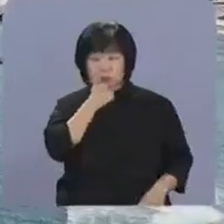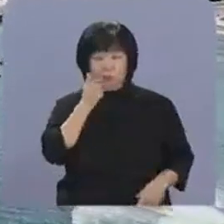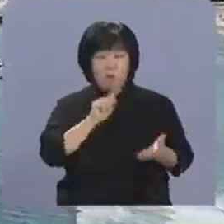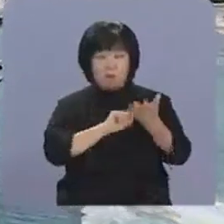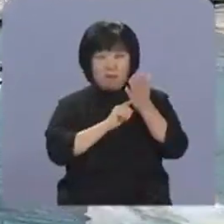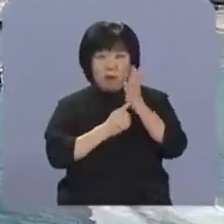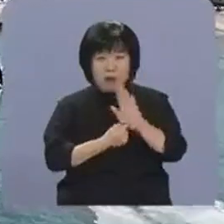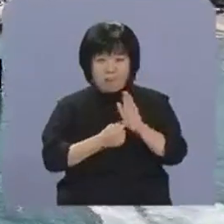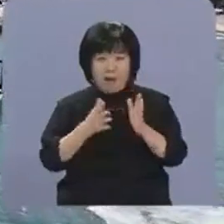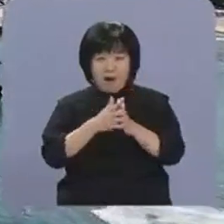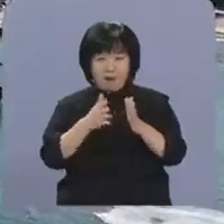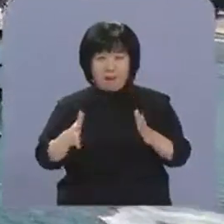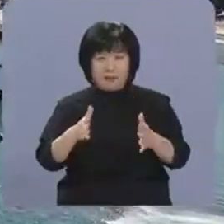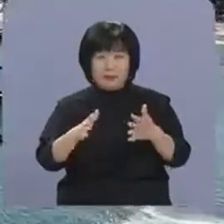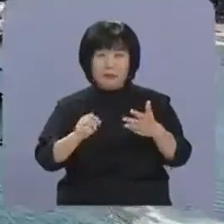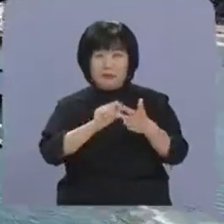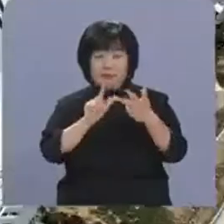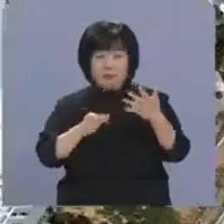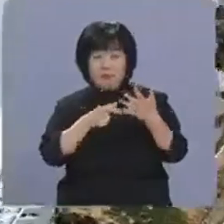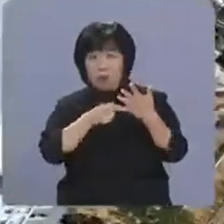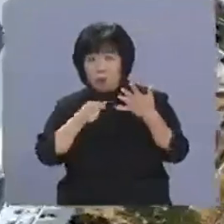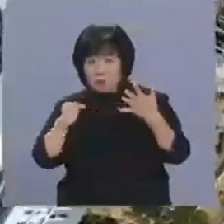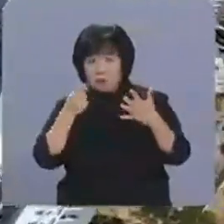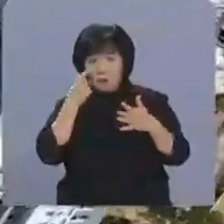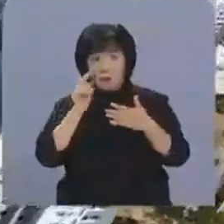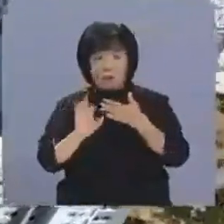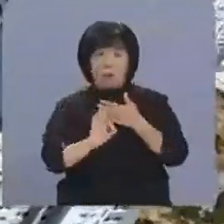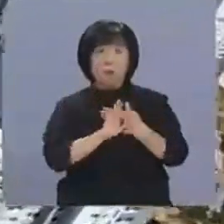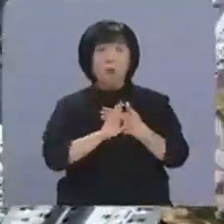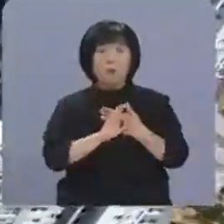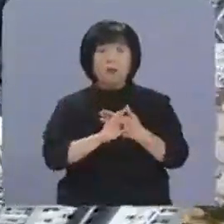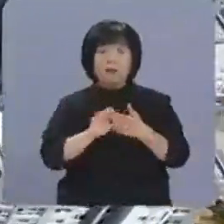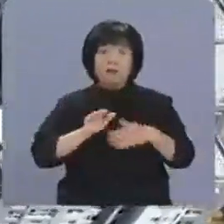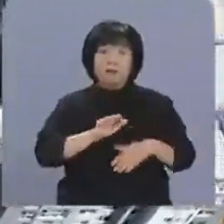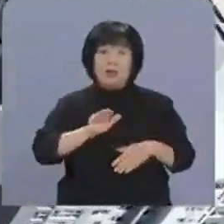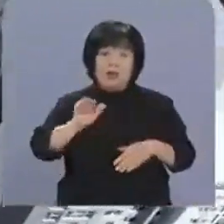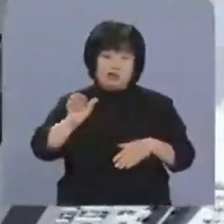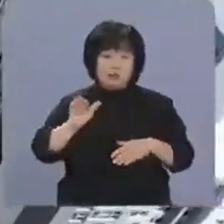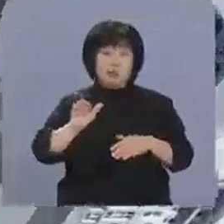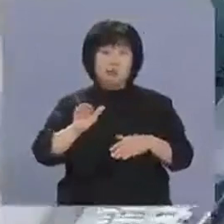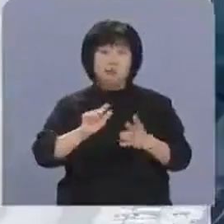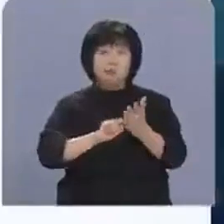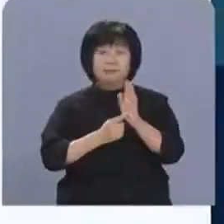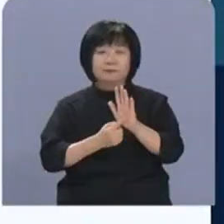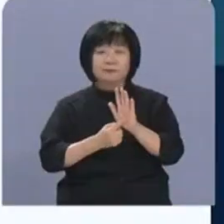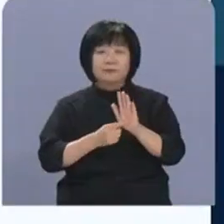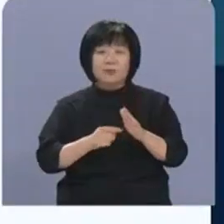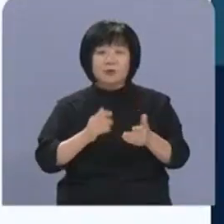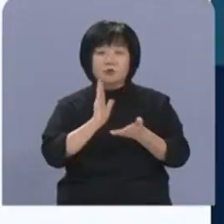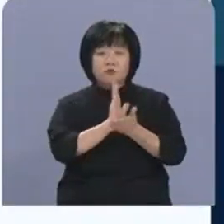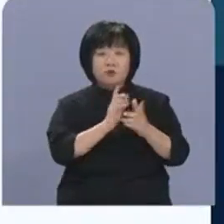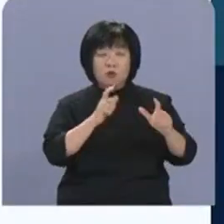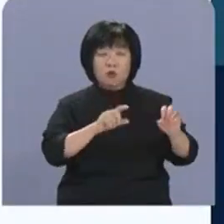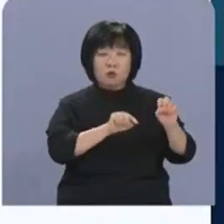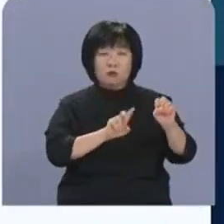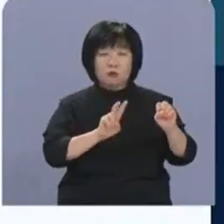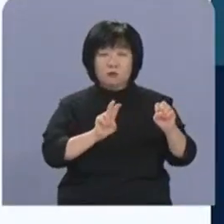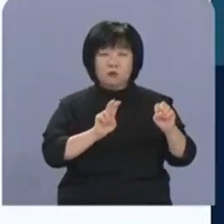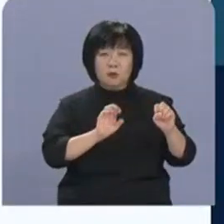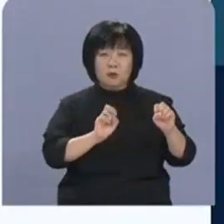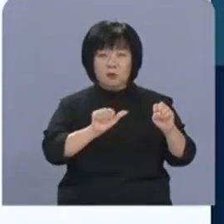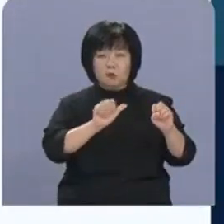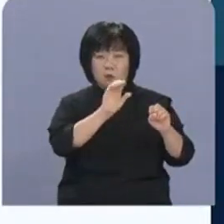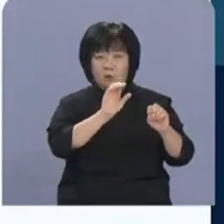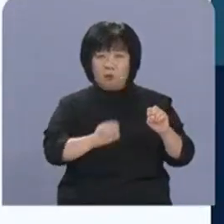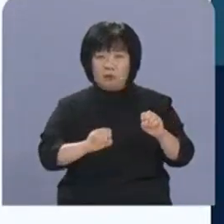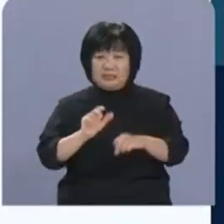가격 동향을 보면 부산 일부 지역 아파트 가격이 상승세로 전환했습니다 수영구가 0.05%,